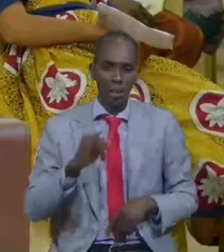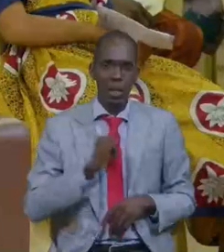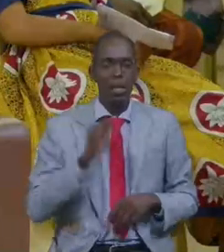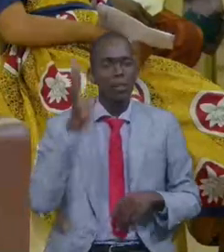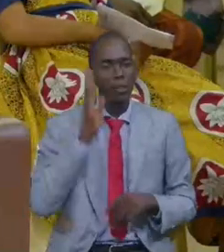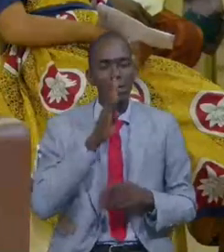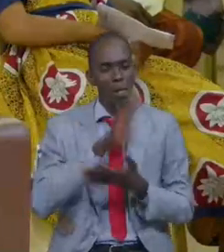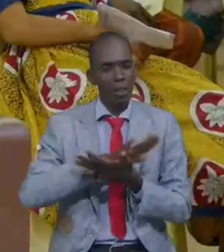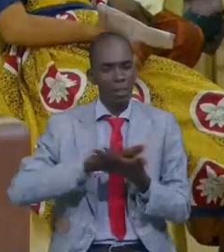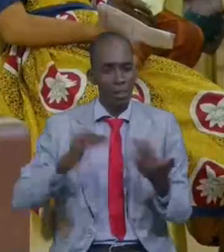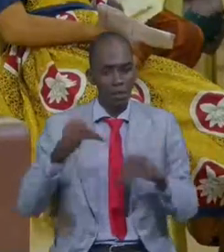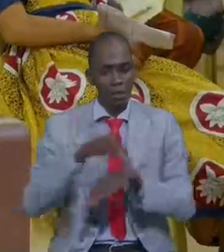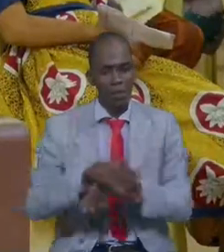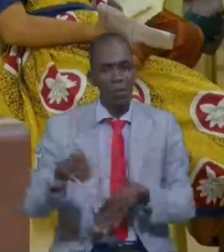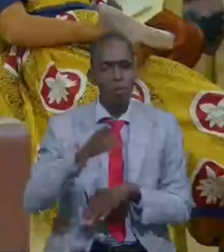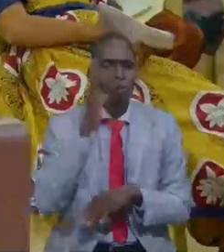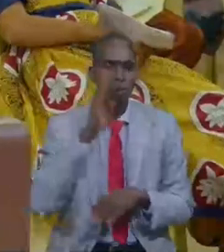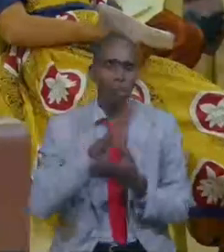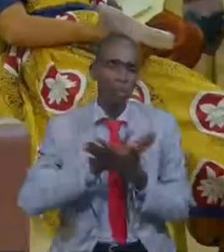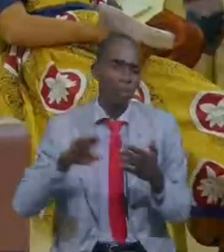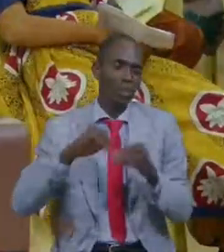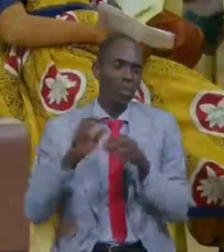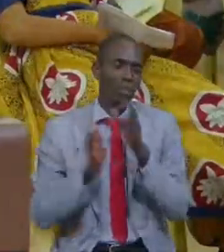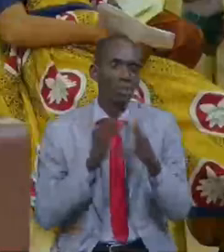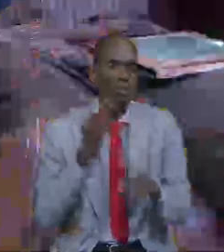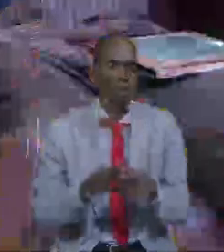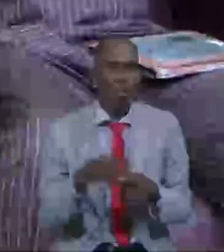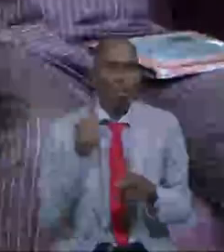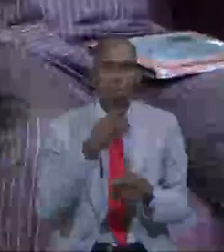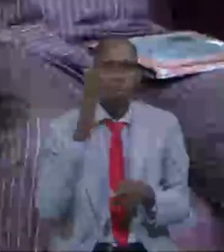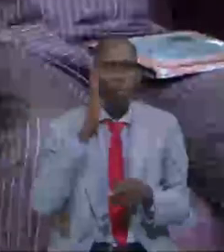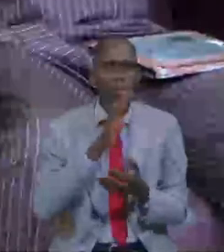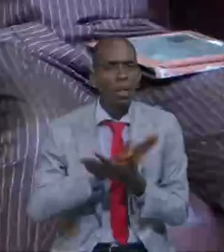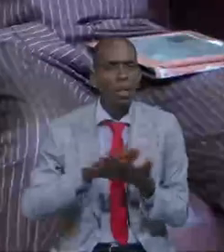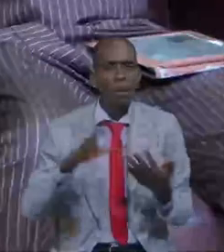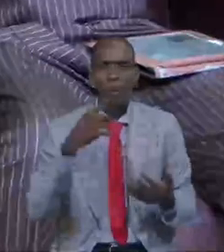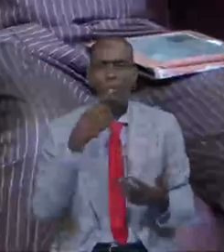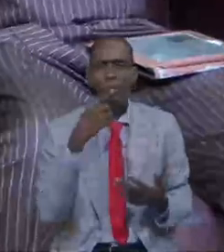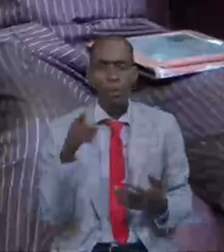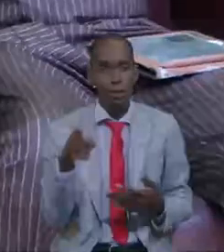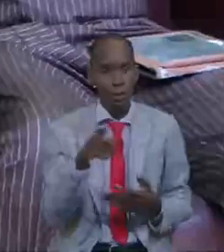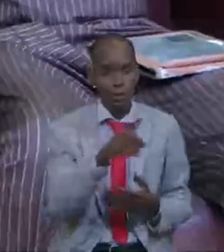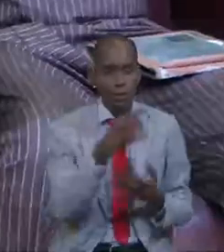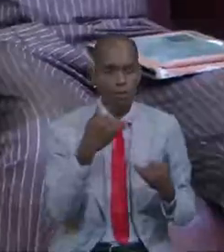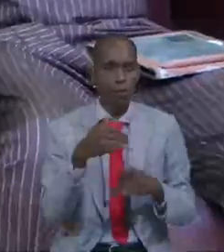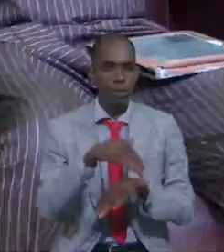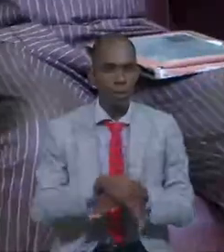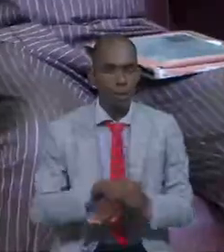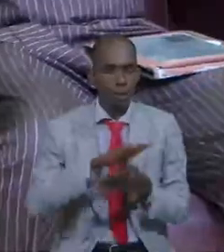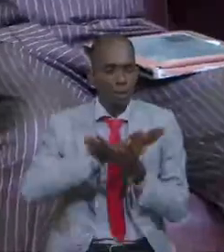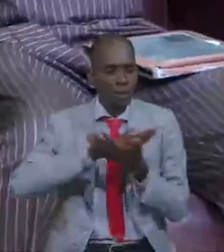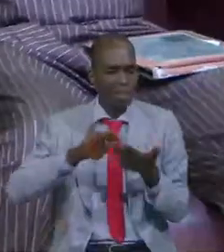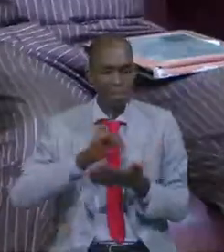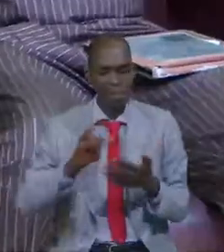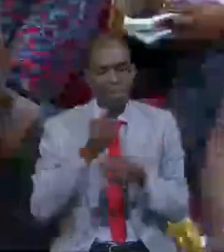là-bas? Et dis, où es-tu? Ce soir, la purification, le salut viendront pour